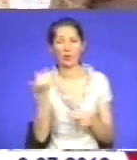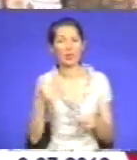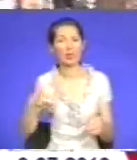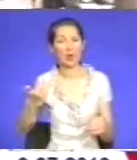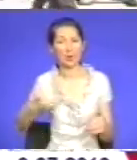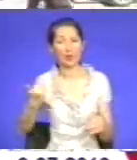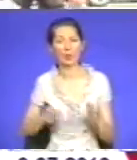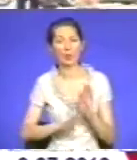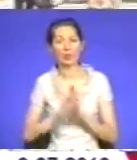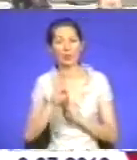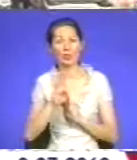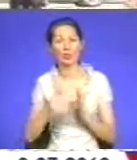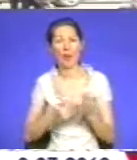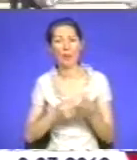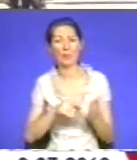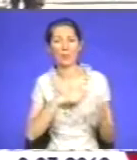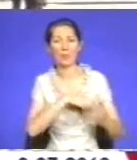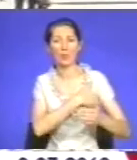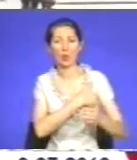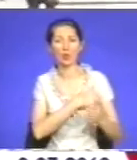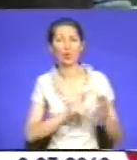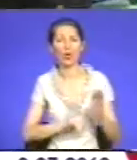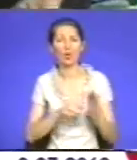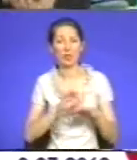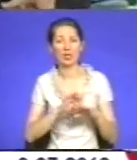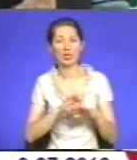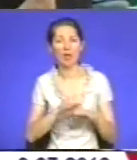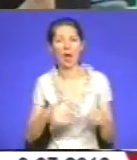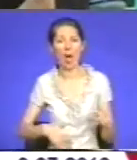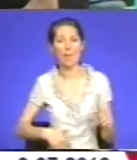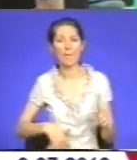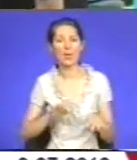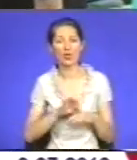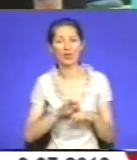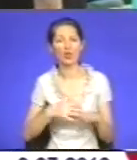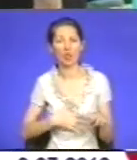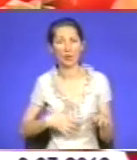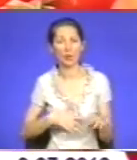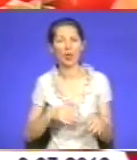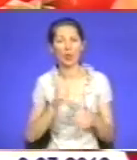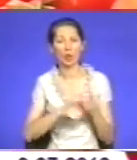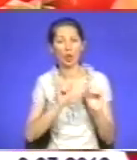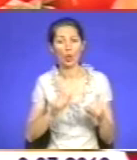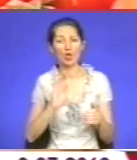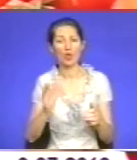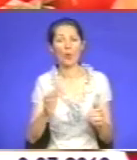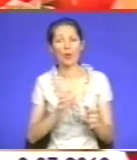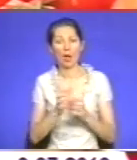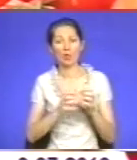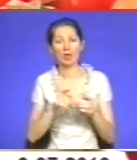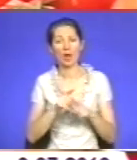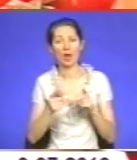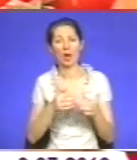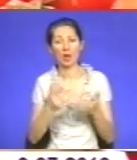температури тіла, нудота, біль у животі. Причиною можуть стати немита городина, продукти, в яких невеликий термін зберігання.